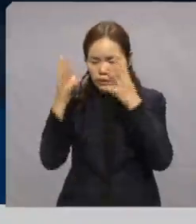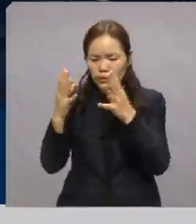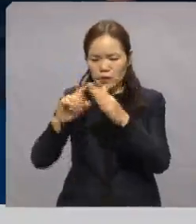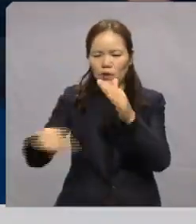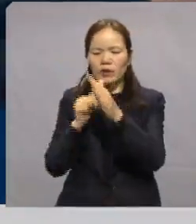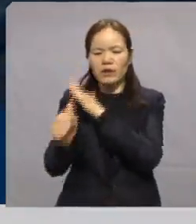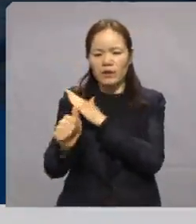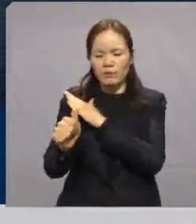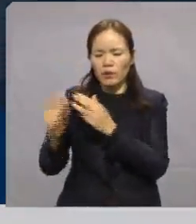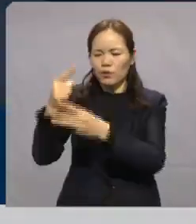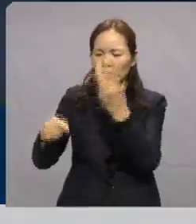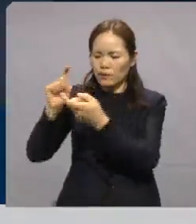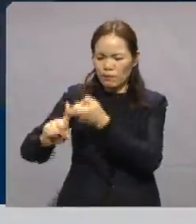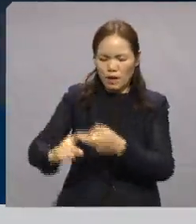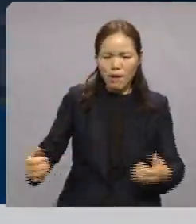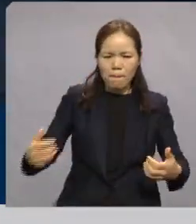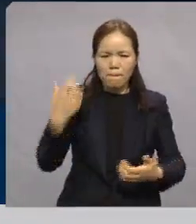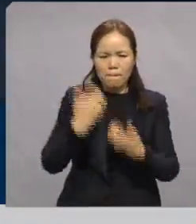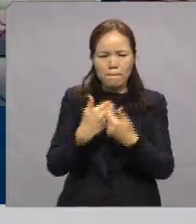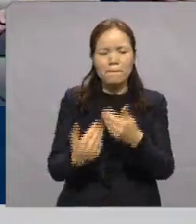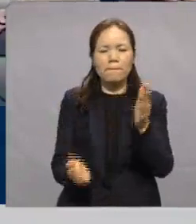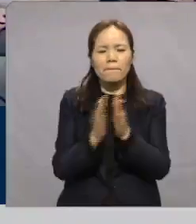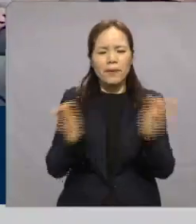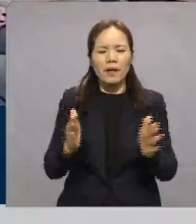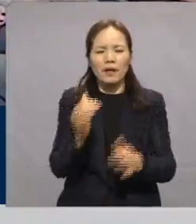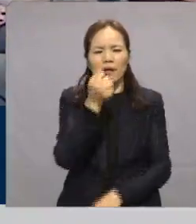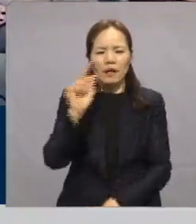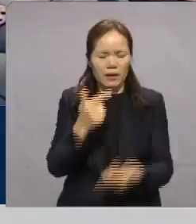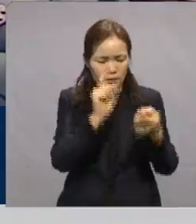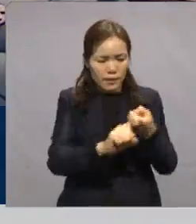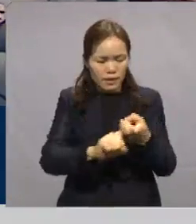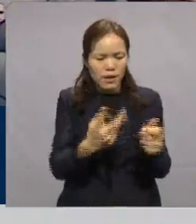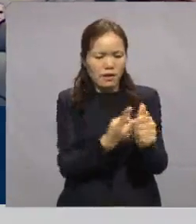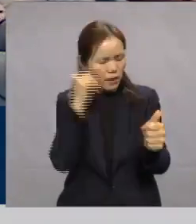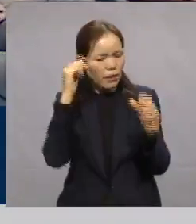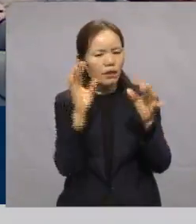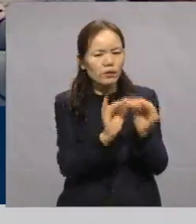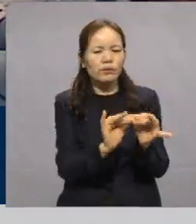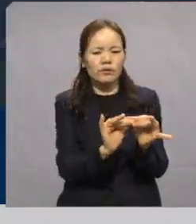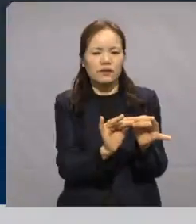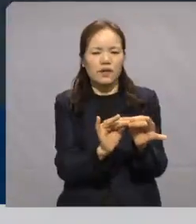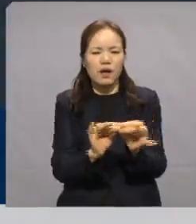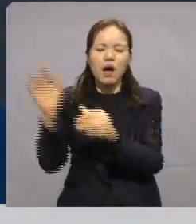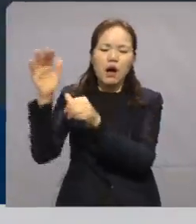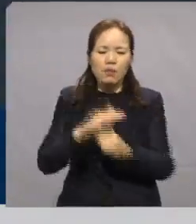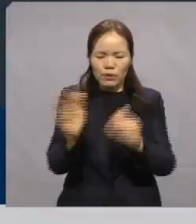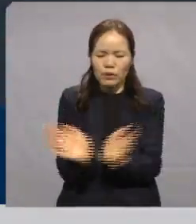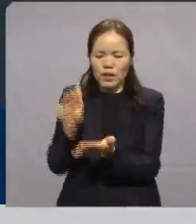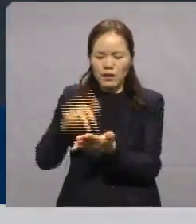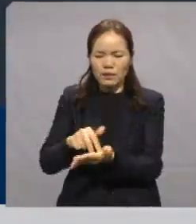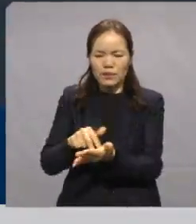그룹과 정면 충돌했습니다. 여기에 친한계가 잇따라 탄핵에 동참하고 나서면서 여전히 탄핵 부결 당론을 주장하고